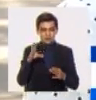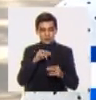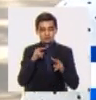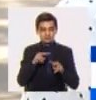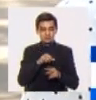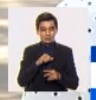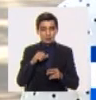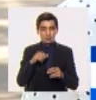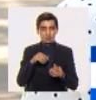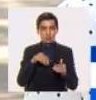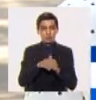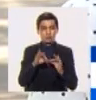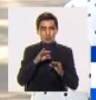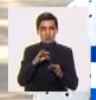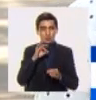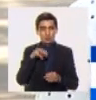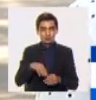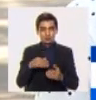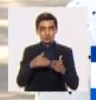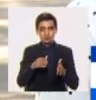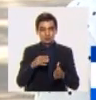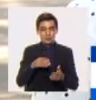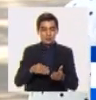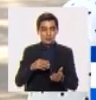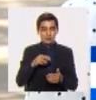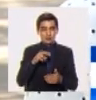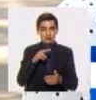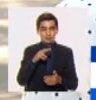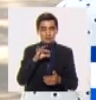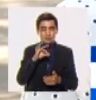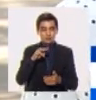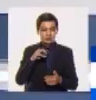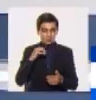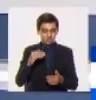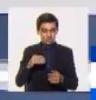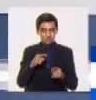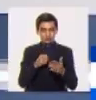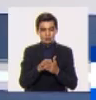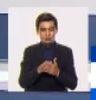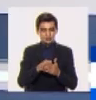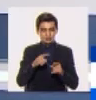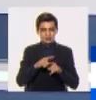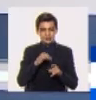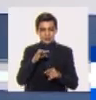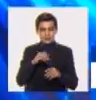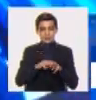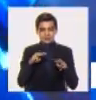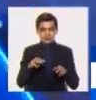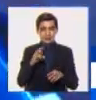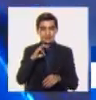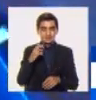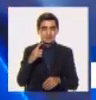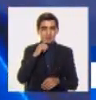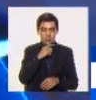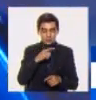нивелировано уходом от открытых платежей бюджета до серых схем. В Министерстве нацэкономики отреагировали